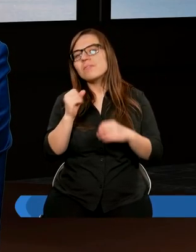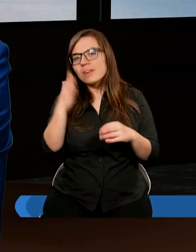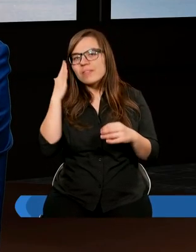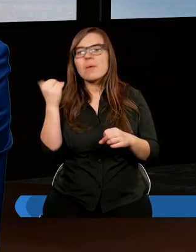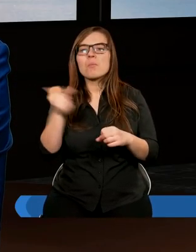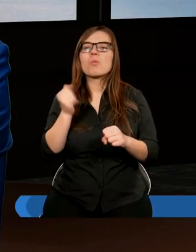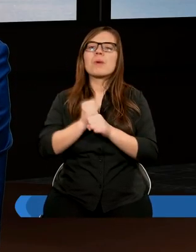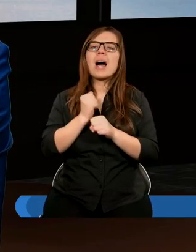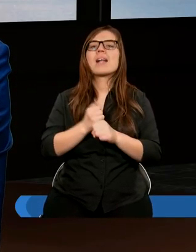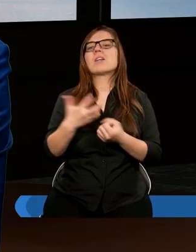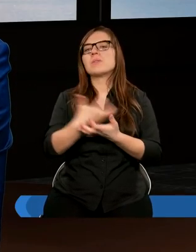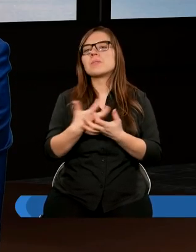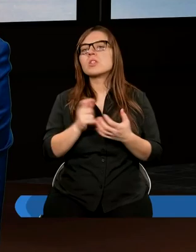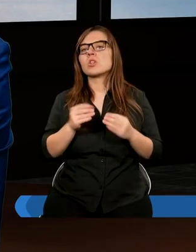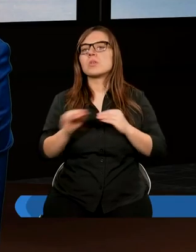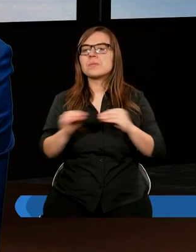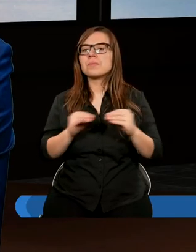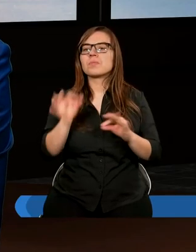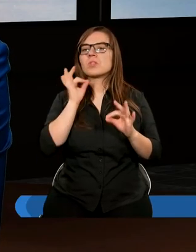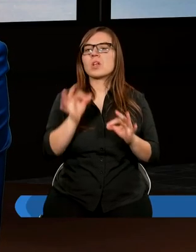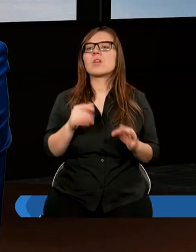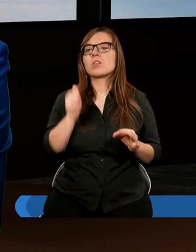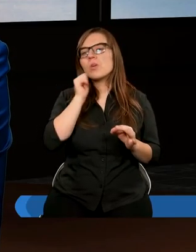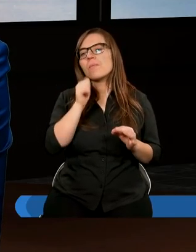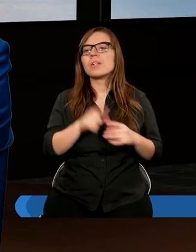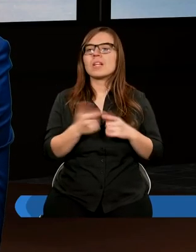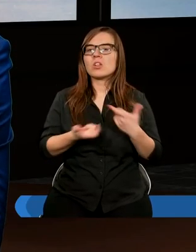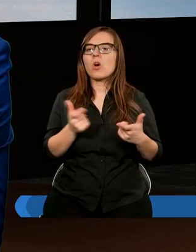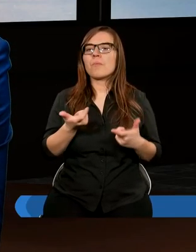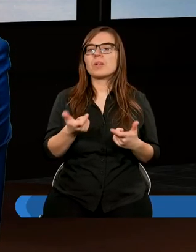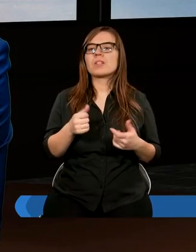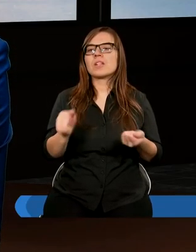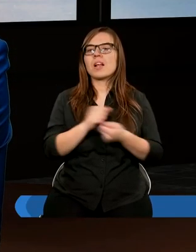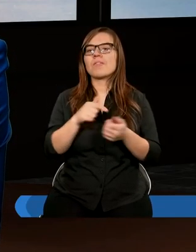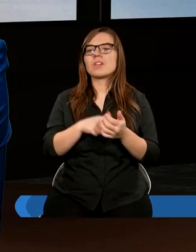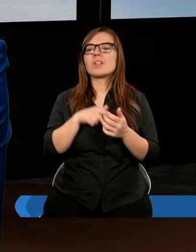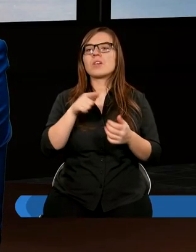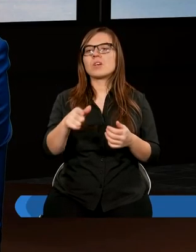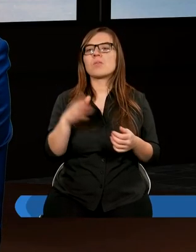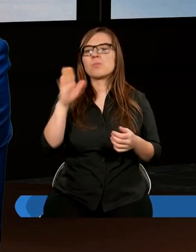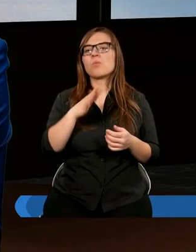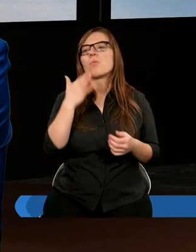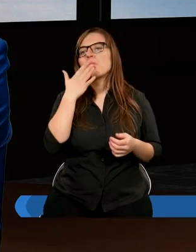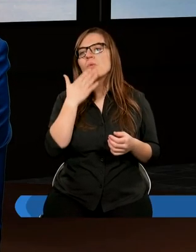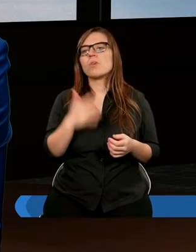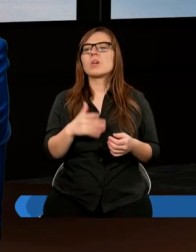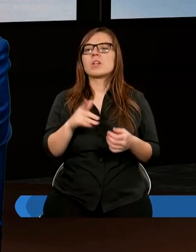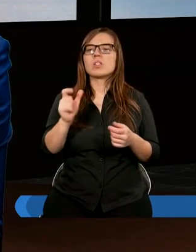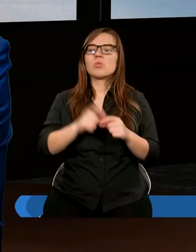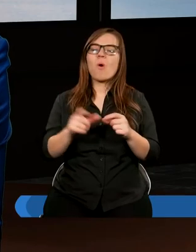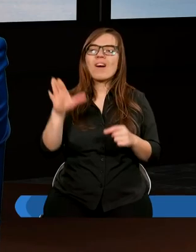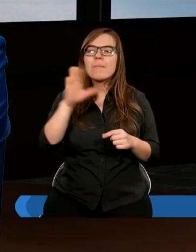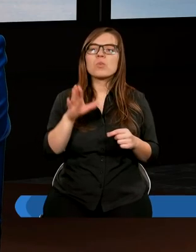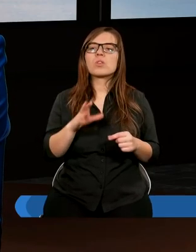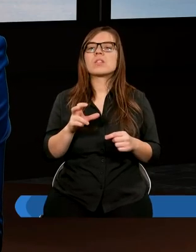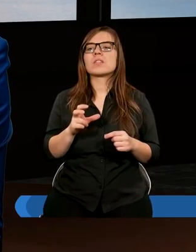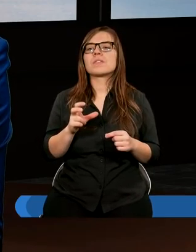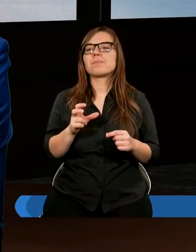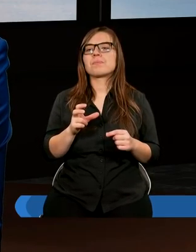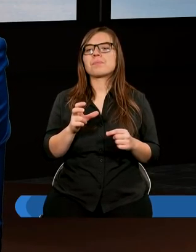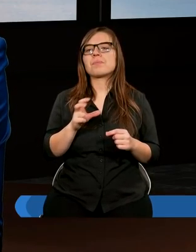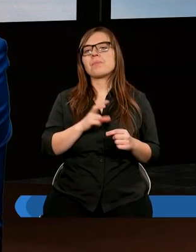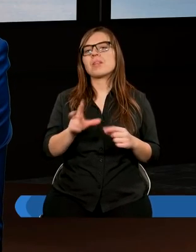energii musi włożyć w to, co jest codzienne, prawda? Zamiast właśnie być trochę bardziej wolny na czytanie, nie wiem, Słowa Bożego, czy dla